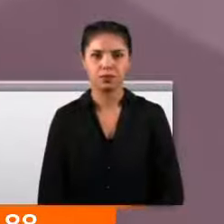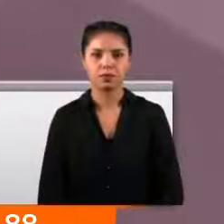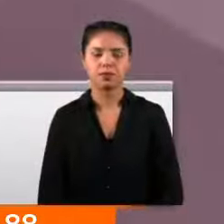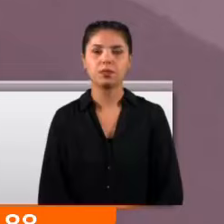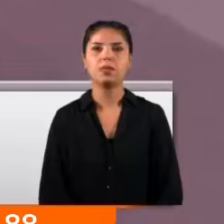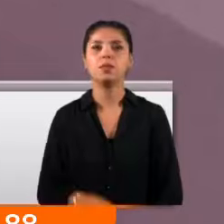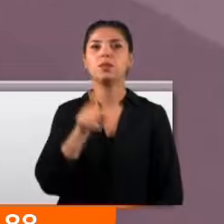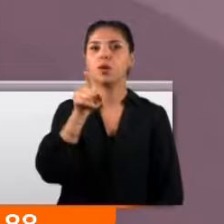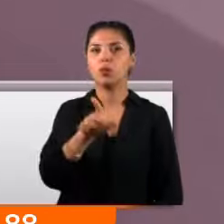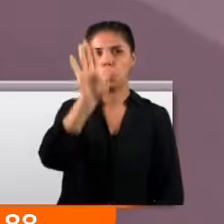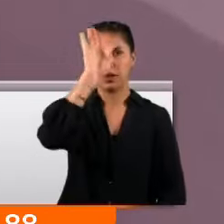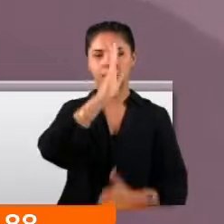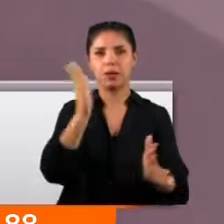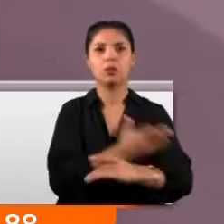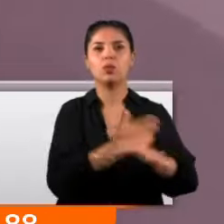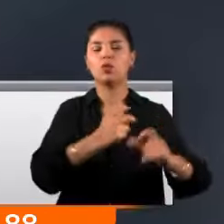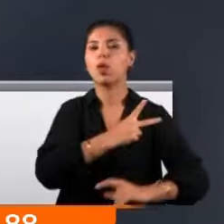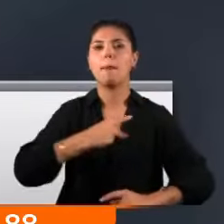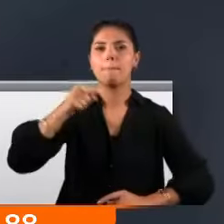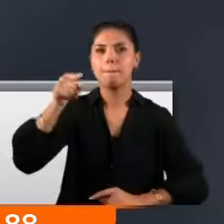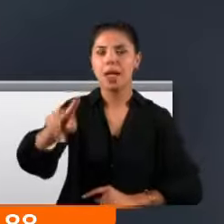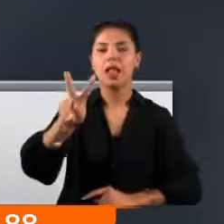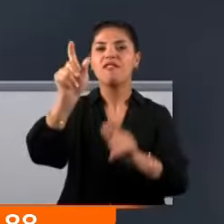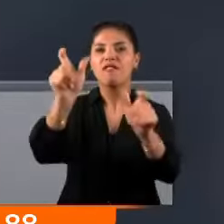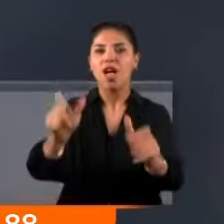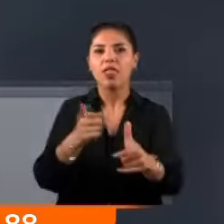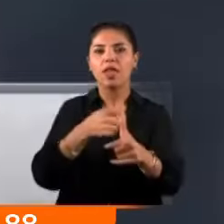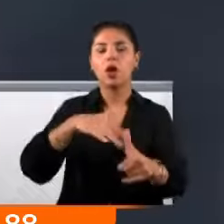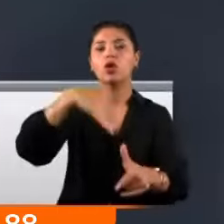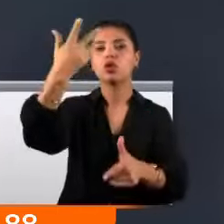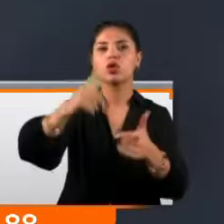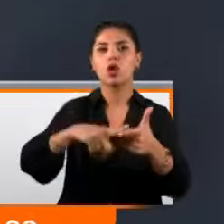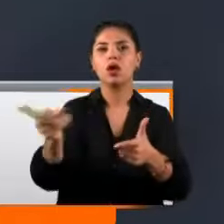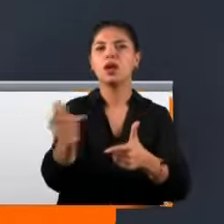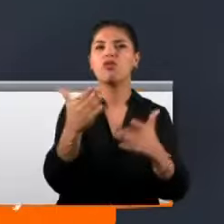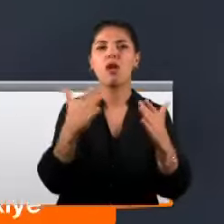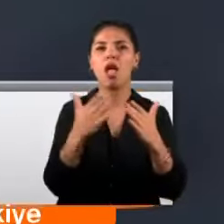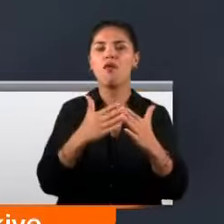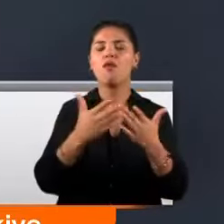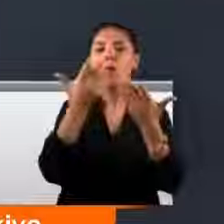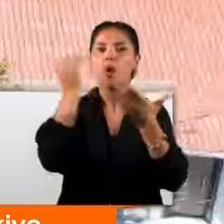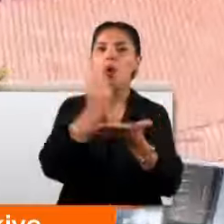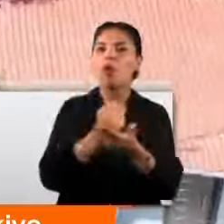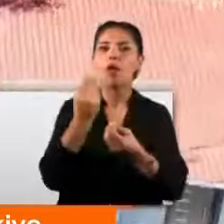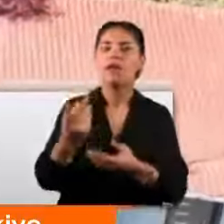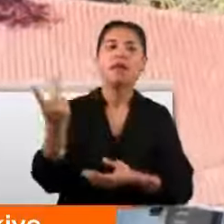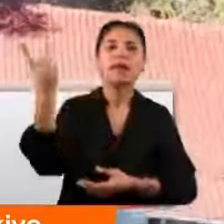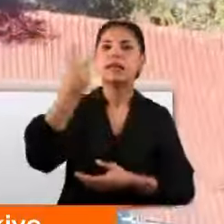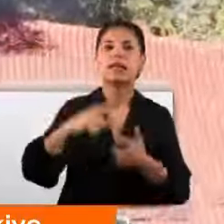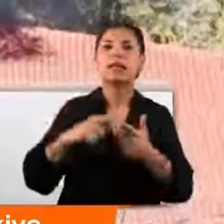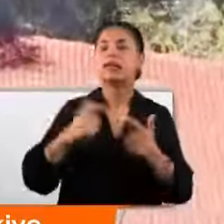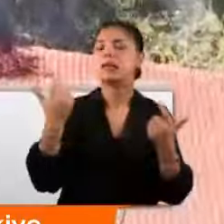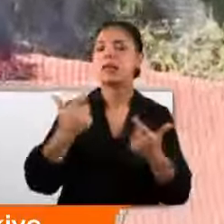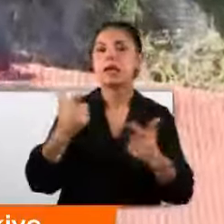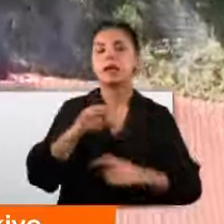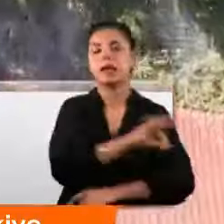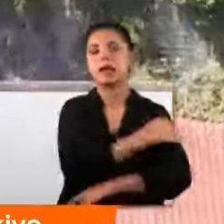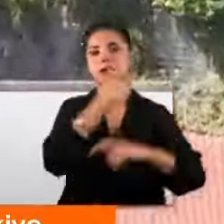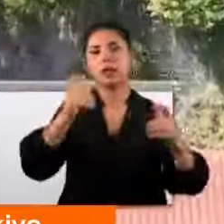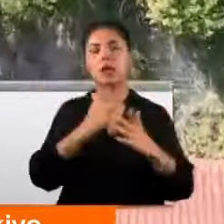Ve işte İstanbul Büyükşehir Belediyesi'nin Vaniköy'den sonra kaçak yapıya göz yumduğu ikinci adres. Burası Sarıyer